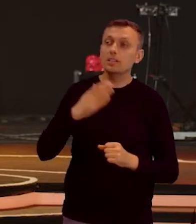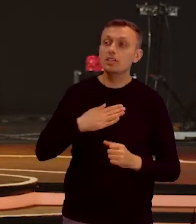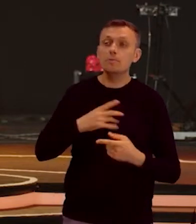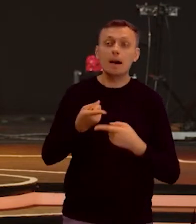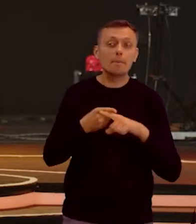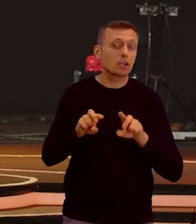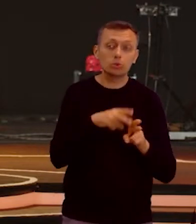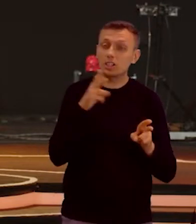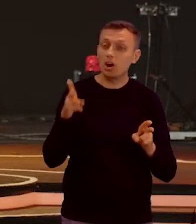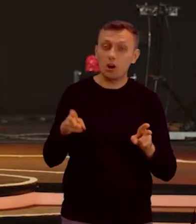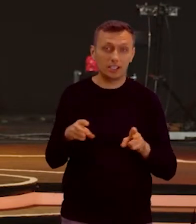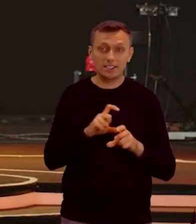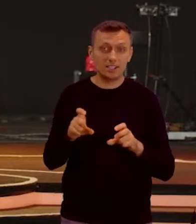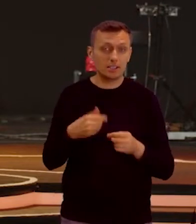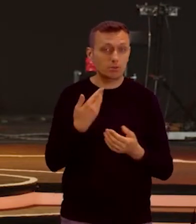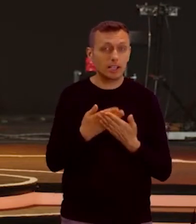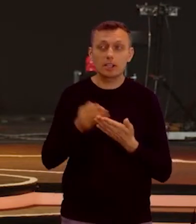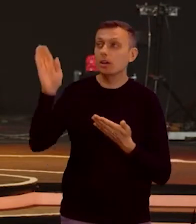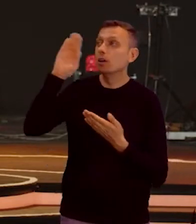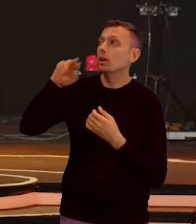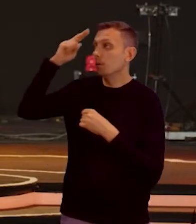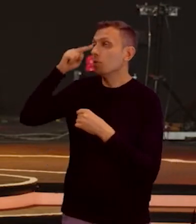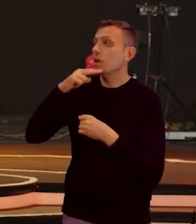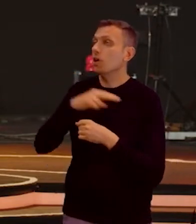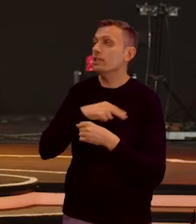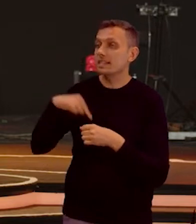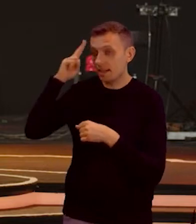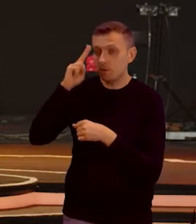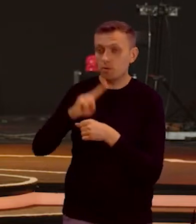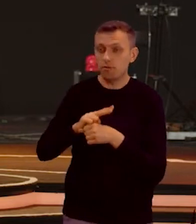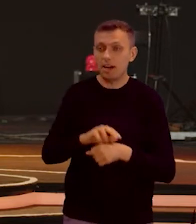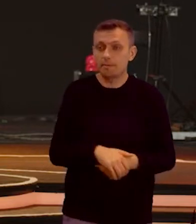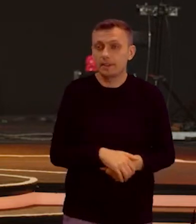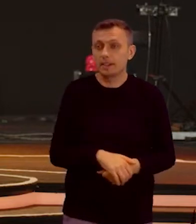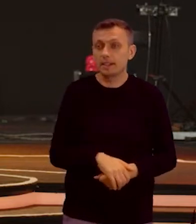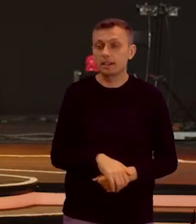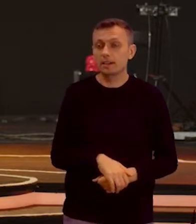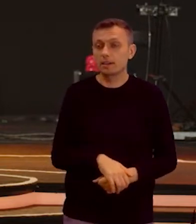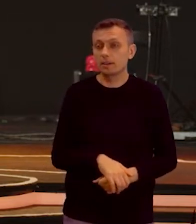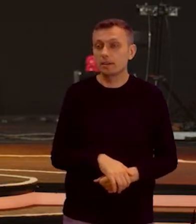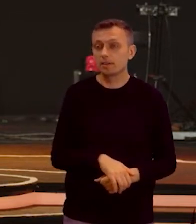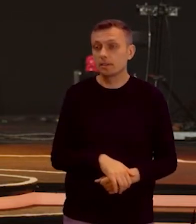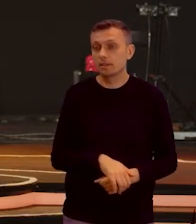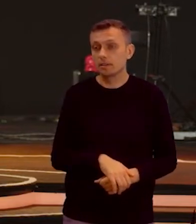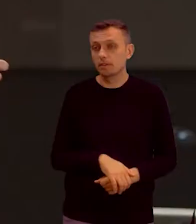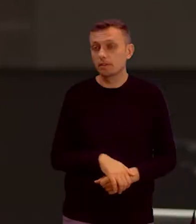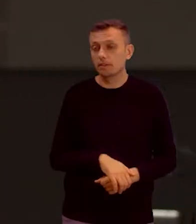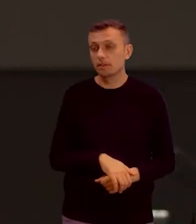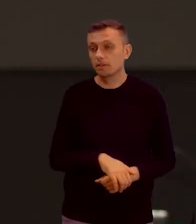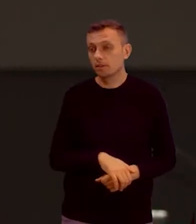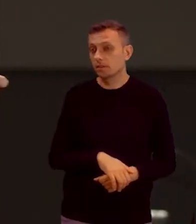je oddaje w ręce. Prosząc, żebyśmy tak jak